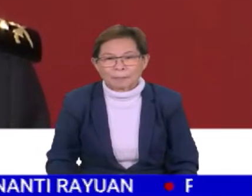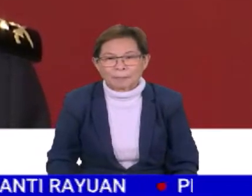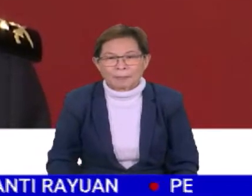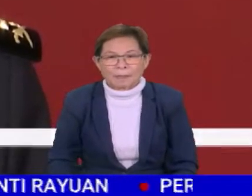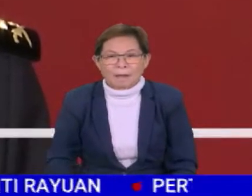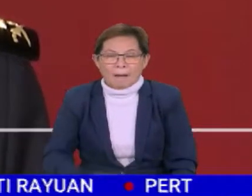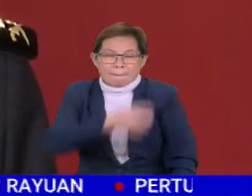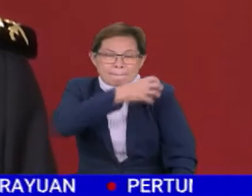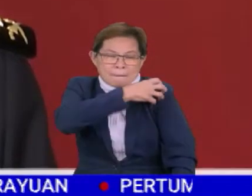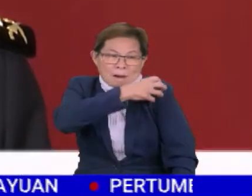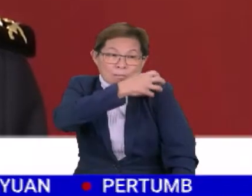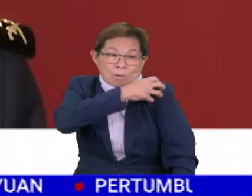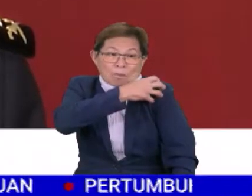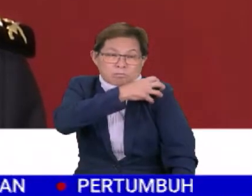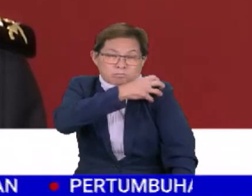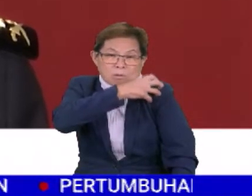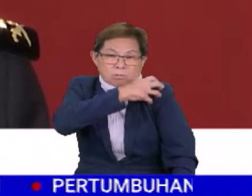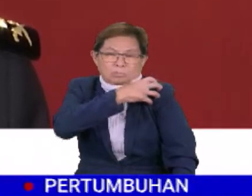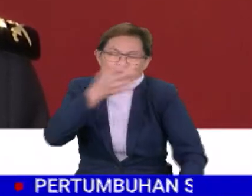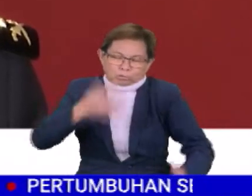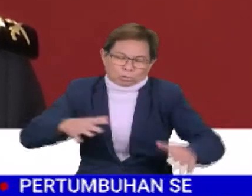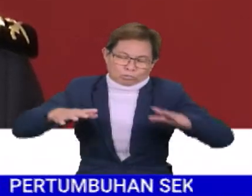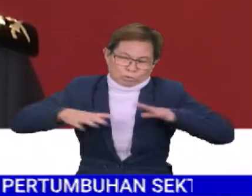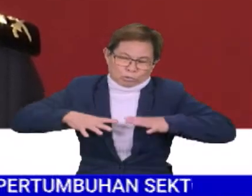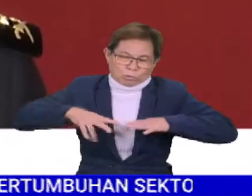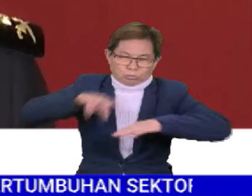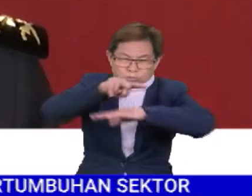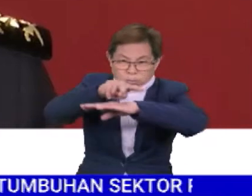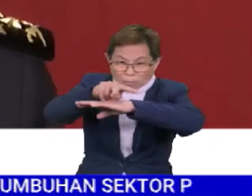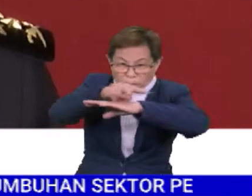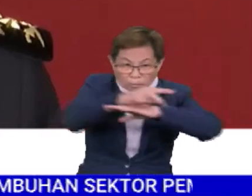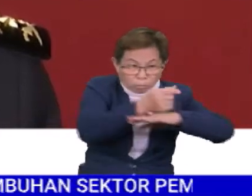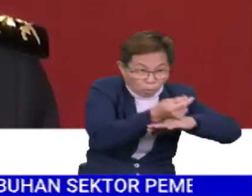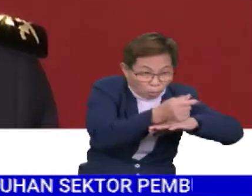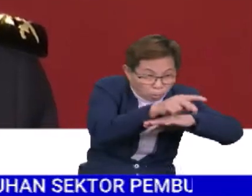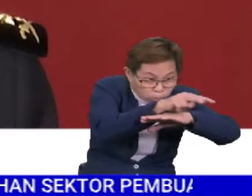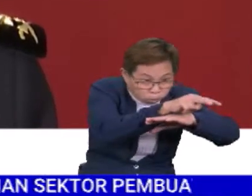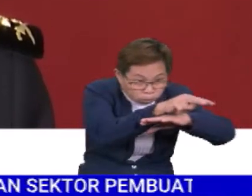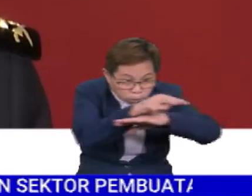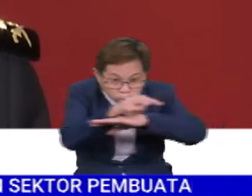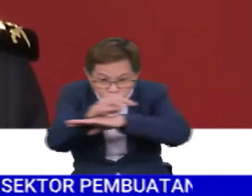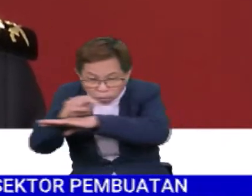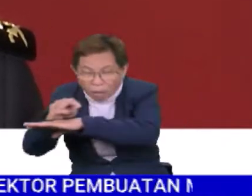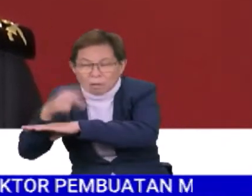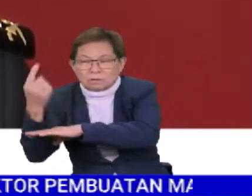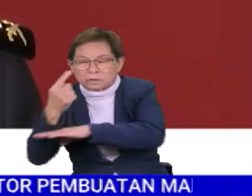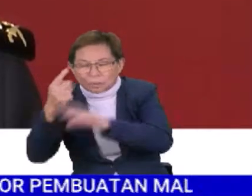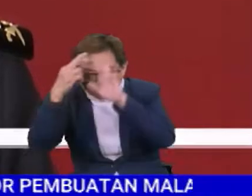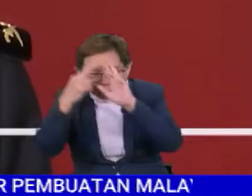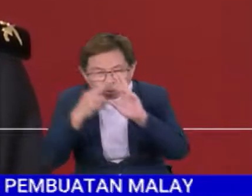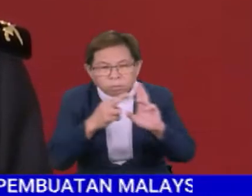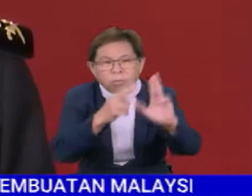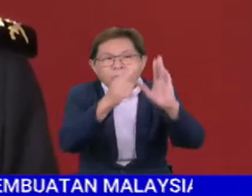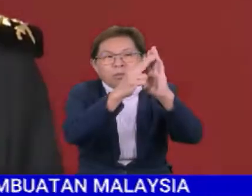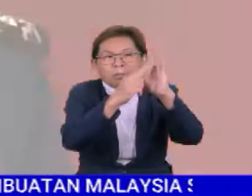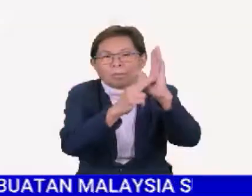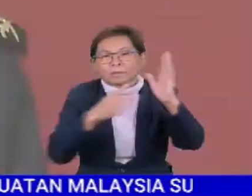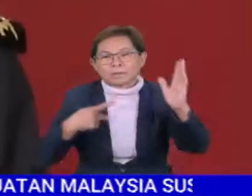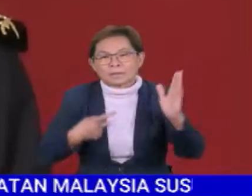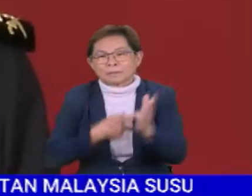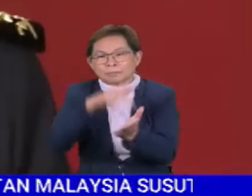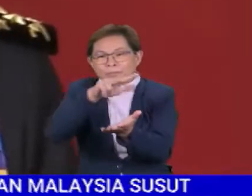Pegawai-pegawai kita, penguatkuasa KPDHCP dan pemantau harga juga akan memastikan mereka ini akan sentiasa mematuhi undang-undang yang kita